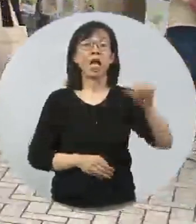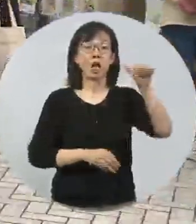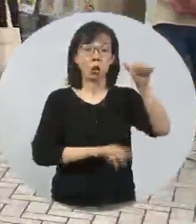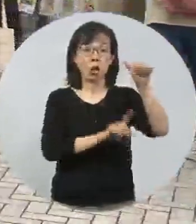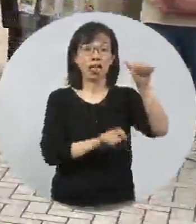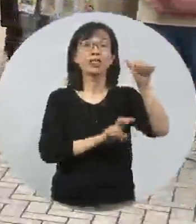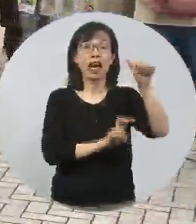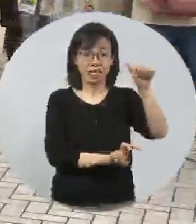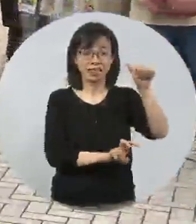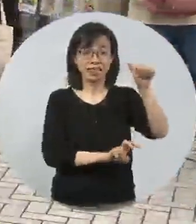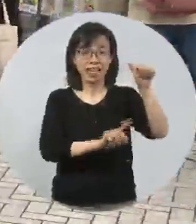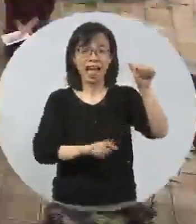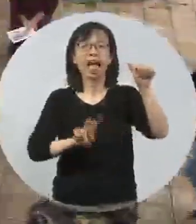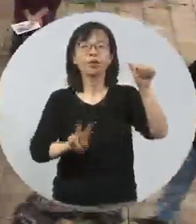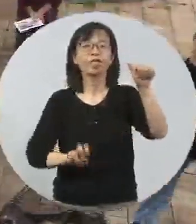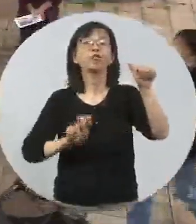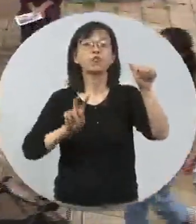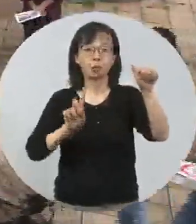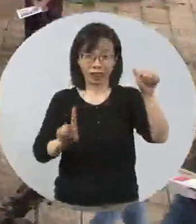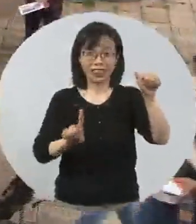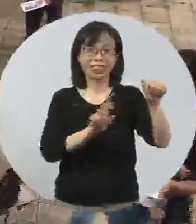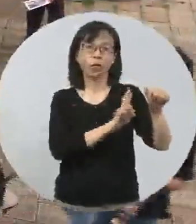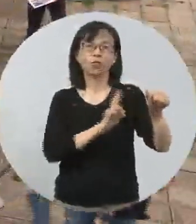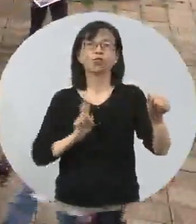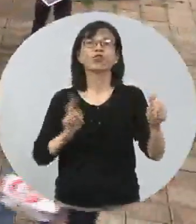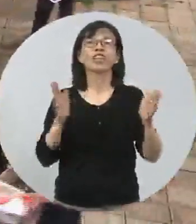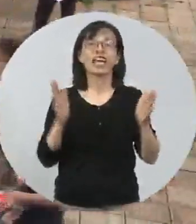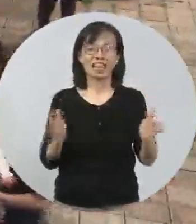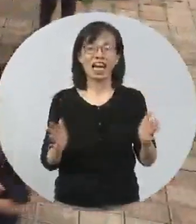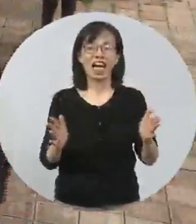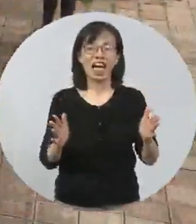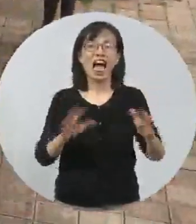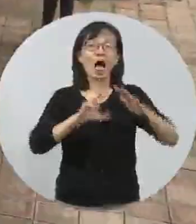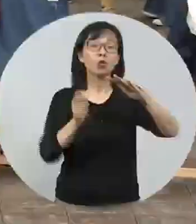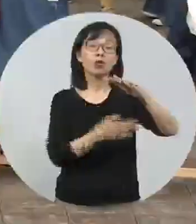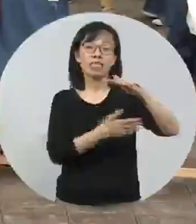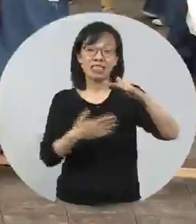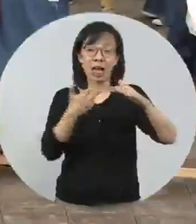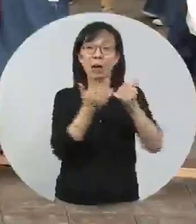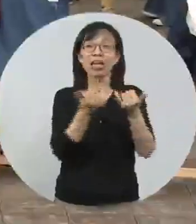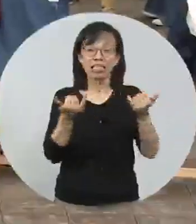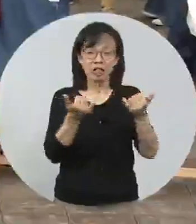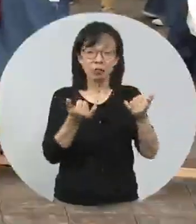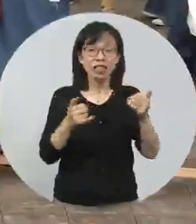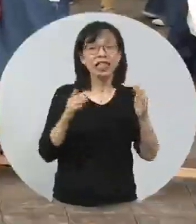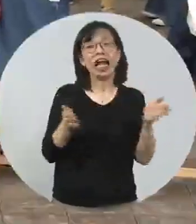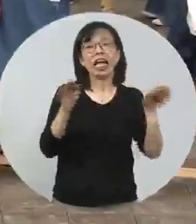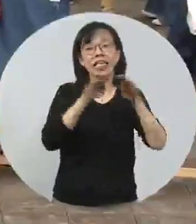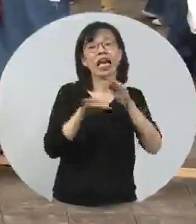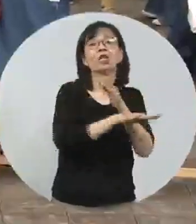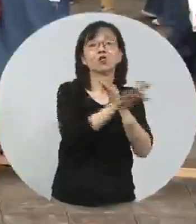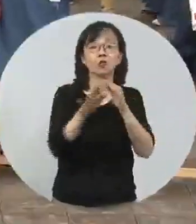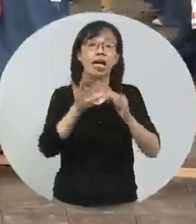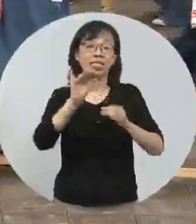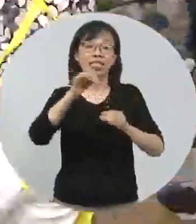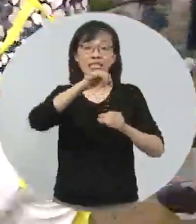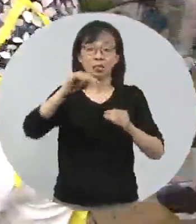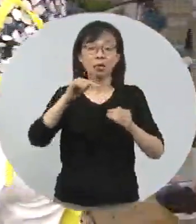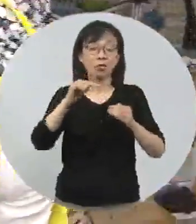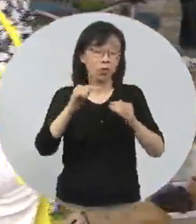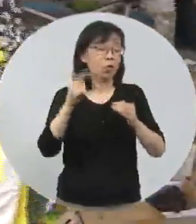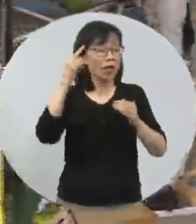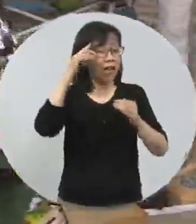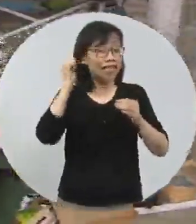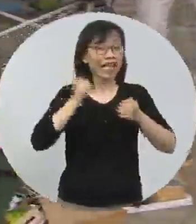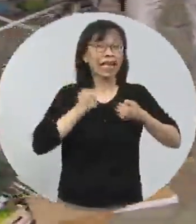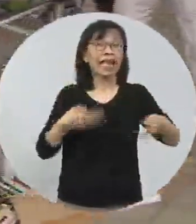5月20日21日の2日間、藤沢市民会館周辺と秩父宮記念体育館で